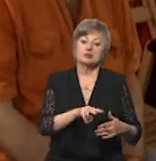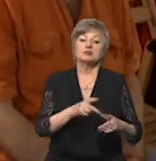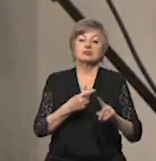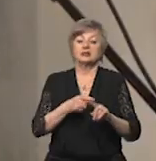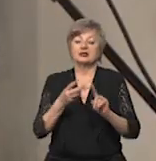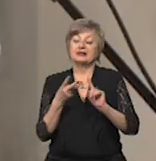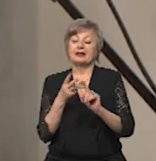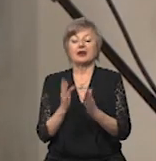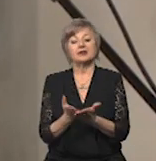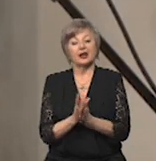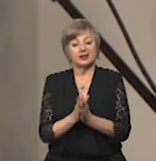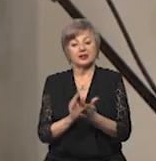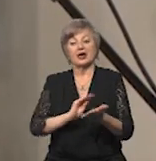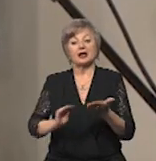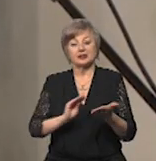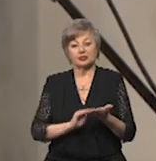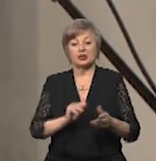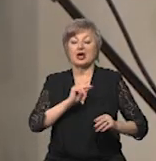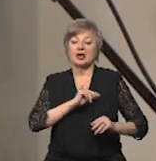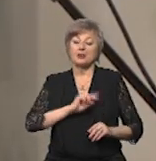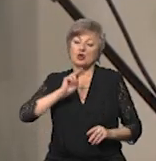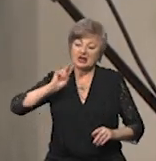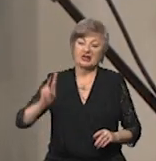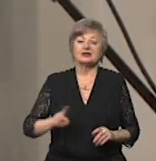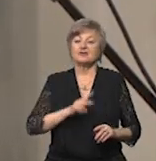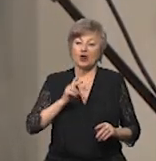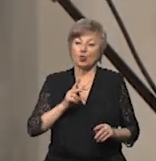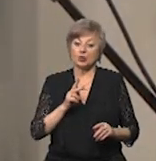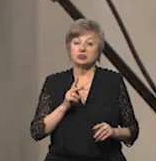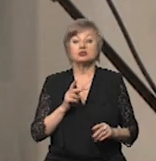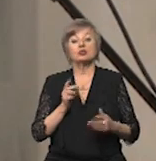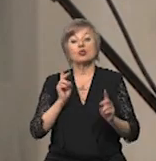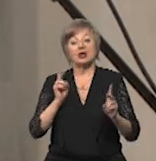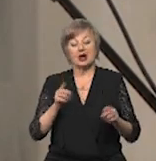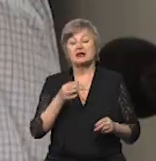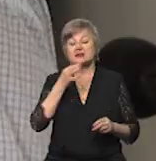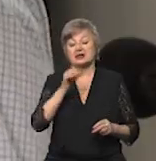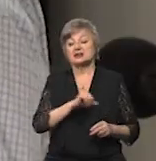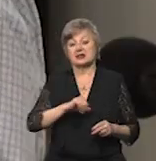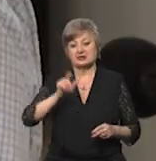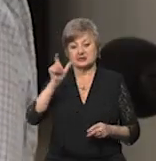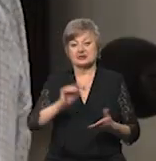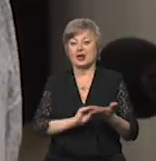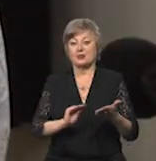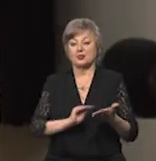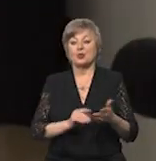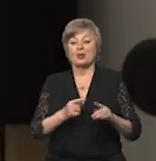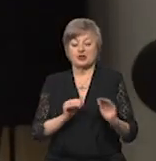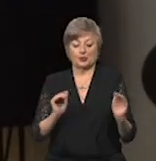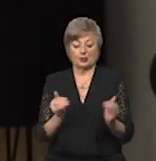збірка автора. Працював над нею понад 2 роки. За жанром, як визначив сам автор, це моновистава